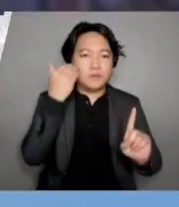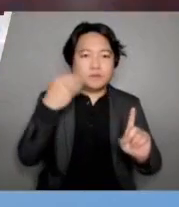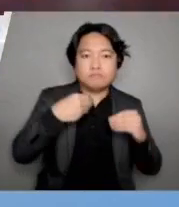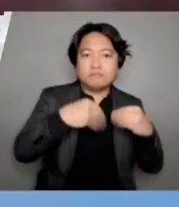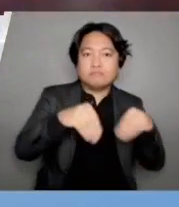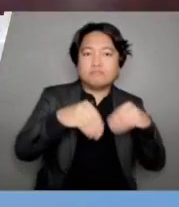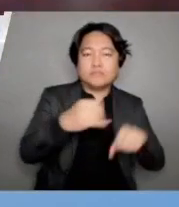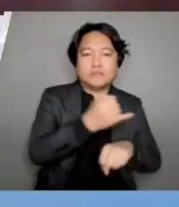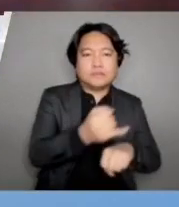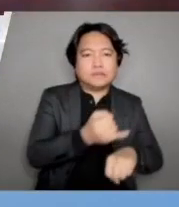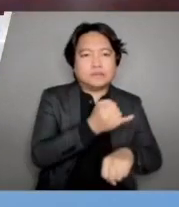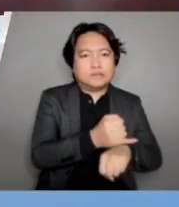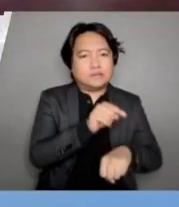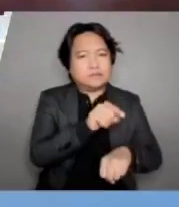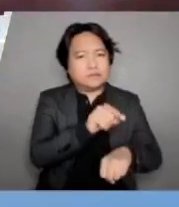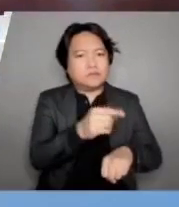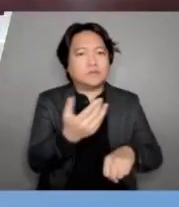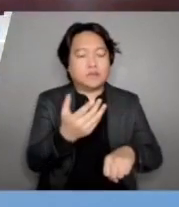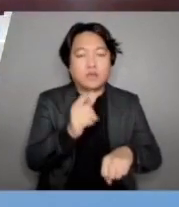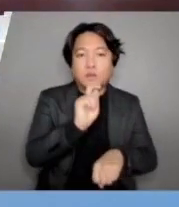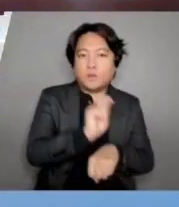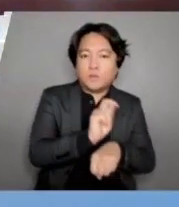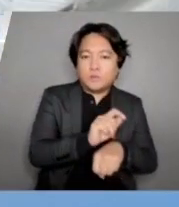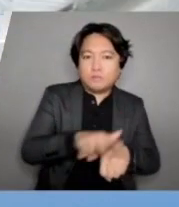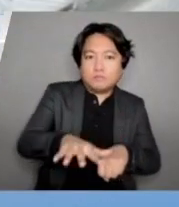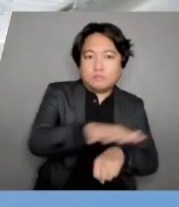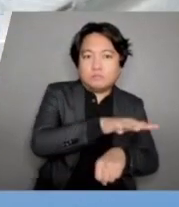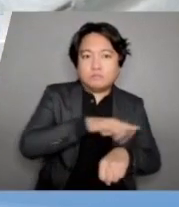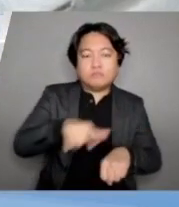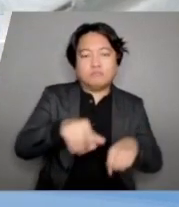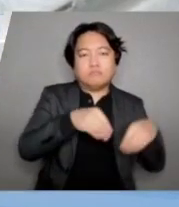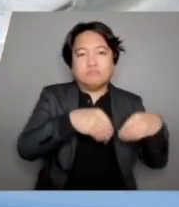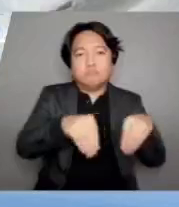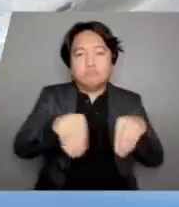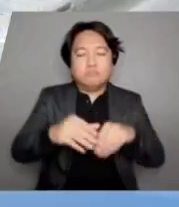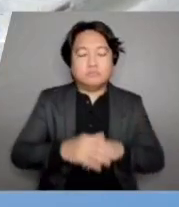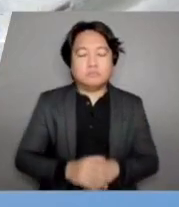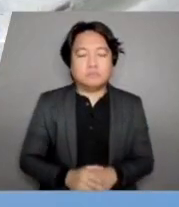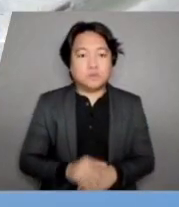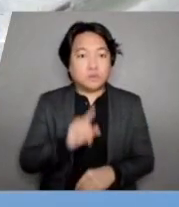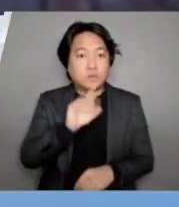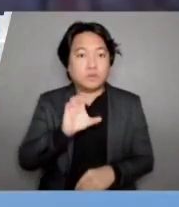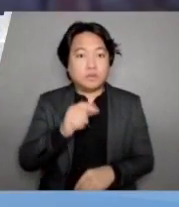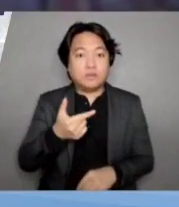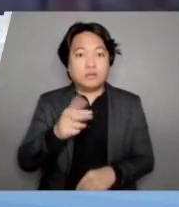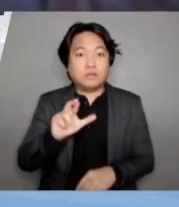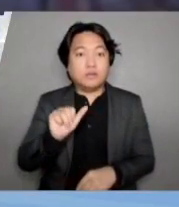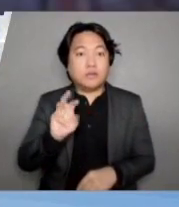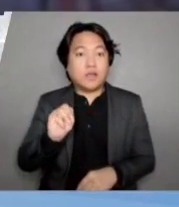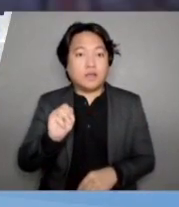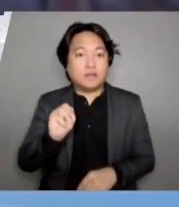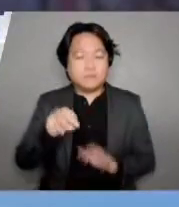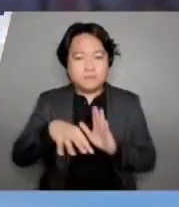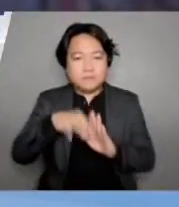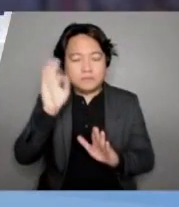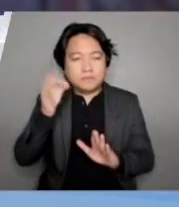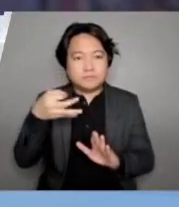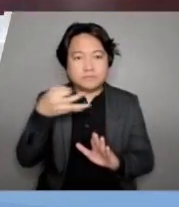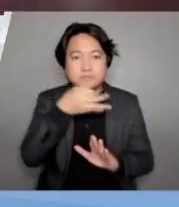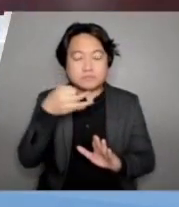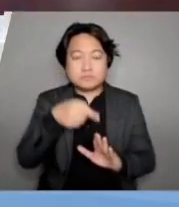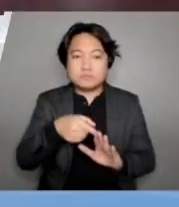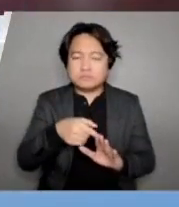at iba pang bahagi ng Tondo. Nakuha sa suspect ang mahigit 100 gramo ng hinihinalang shabu na mahigit 700,000 piso ang